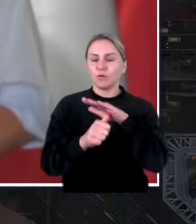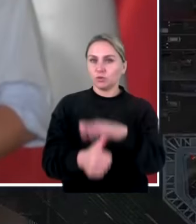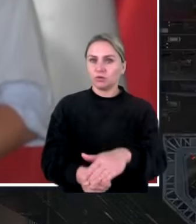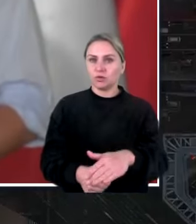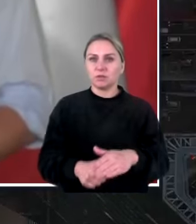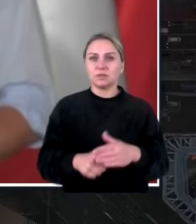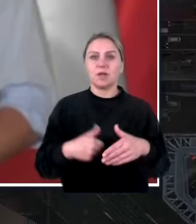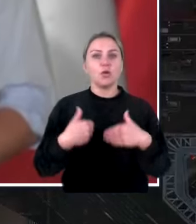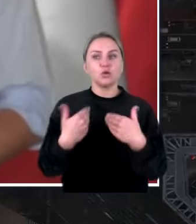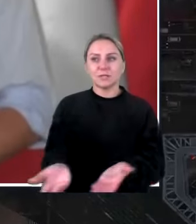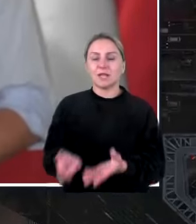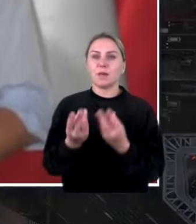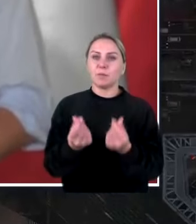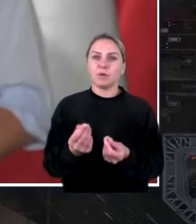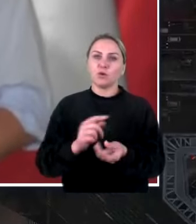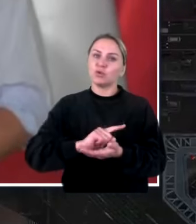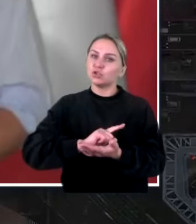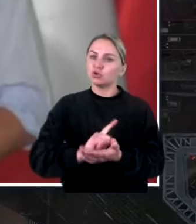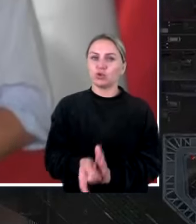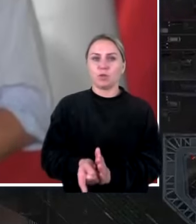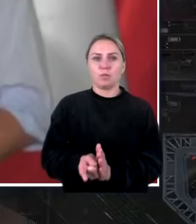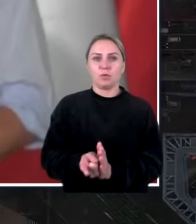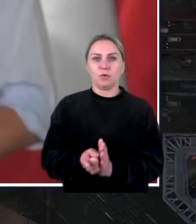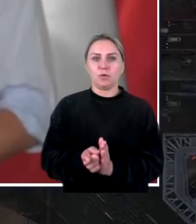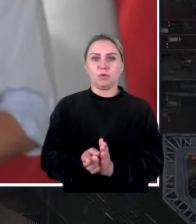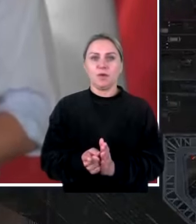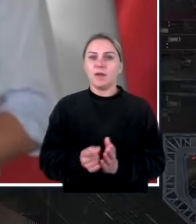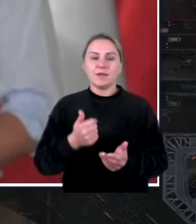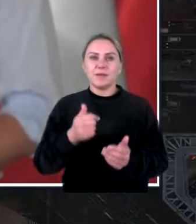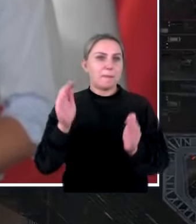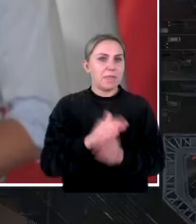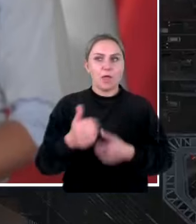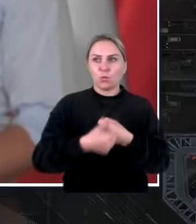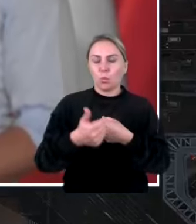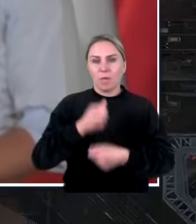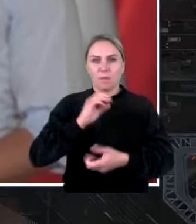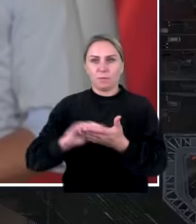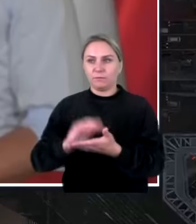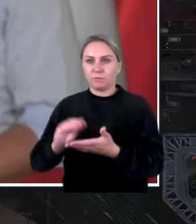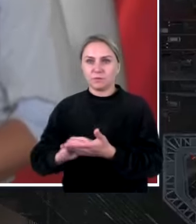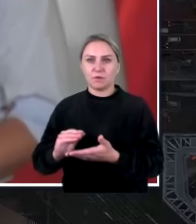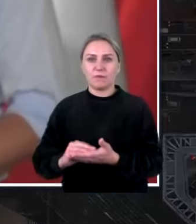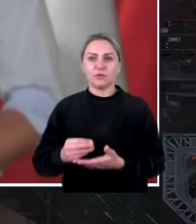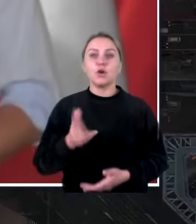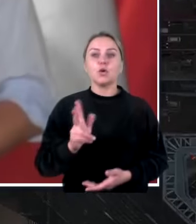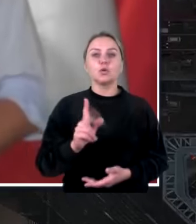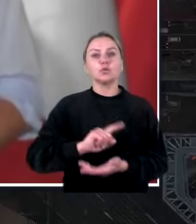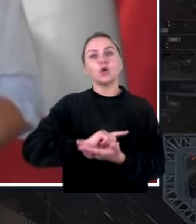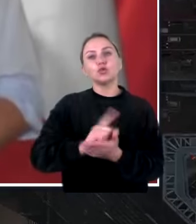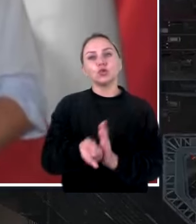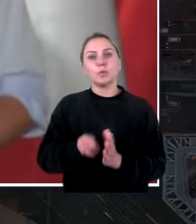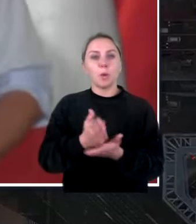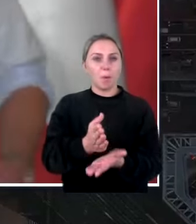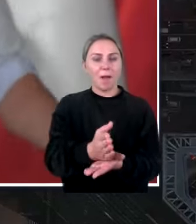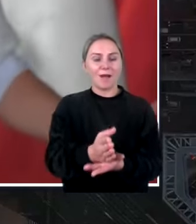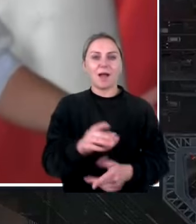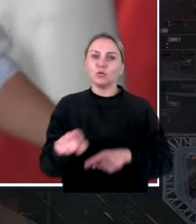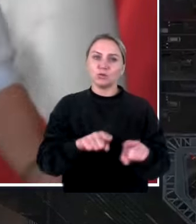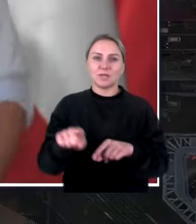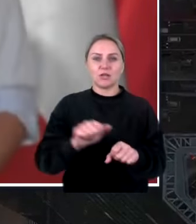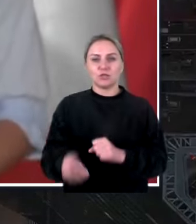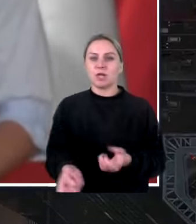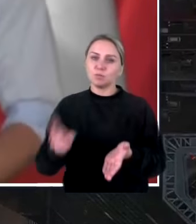te pieniądze szybko i w sposób mało zbiurokratyzowany. Kto szybko pomaga, ten pomaga podwójnie. Tak więc